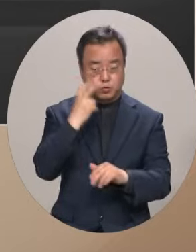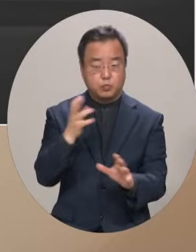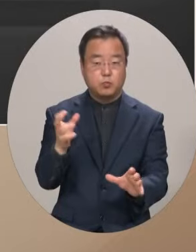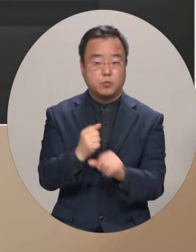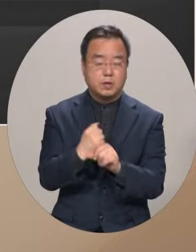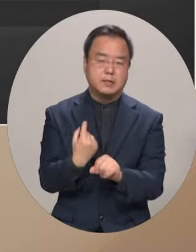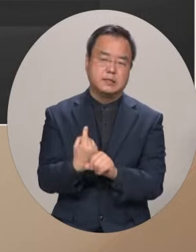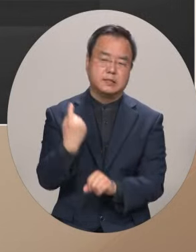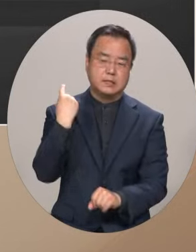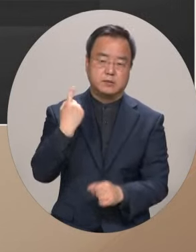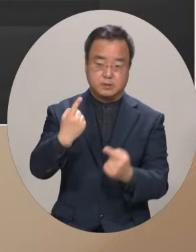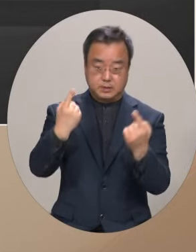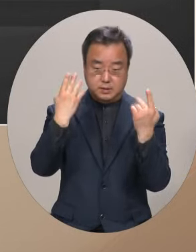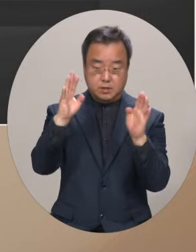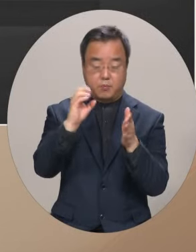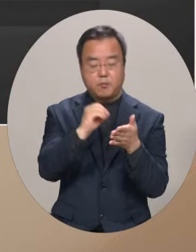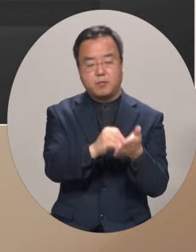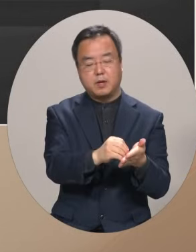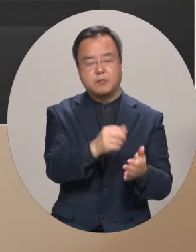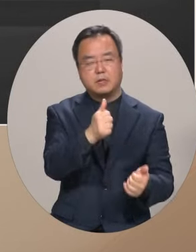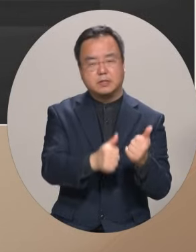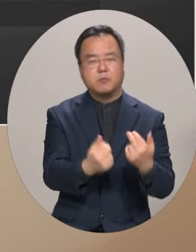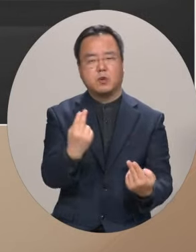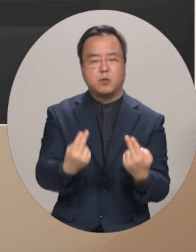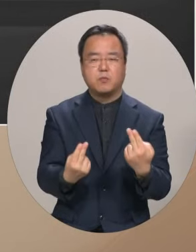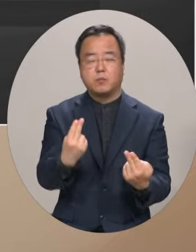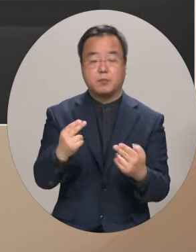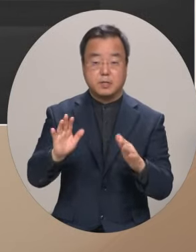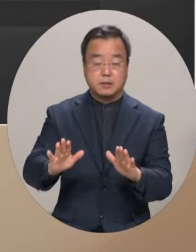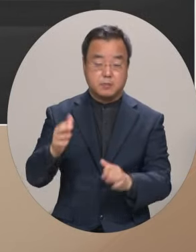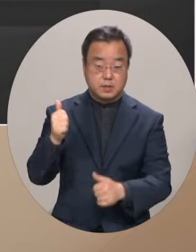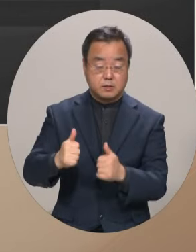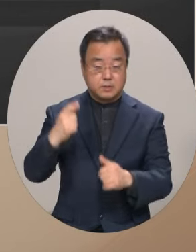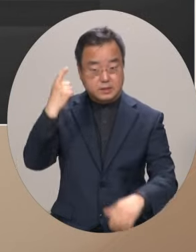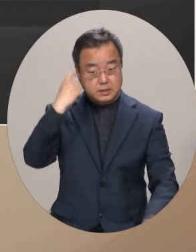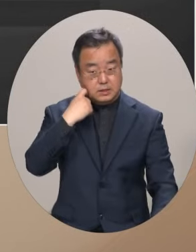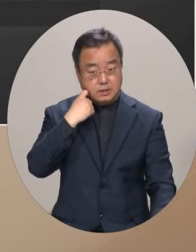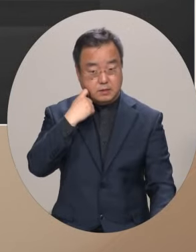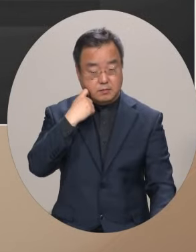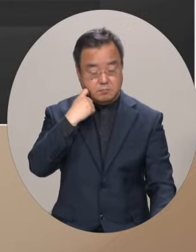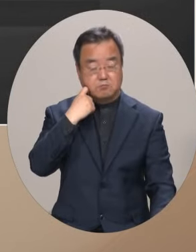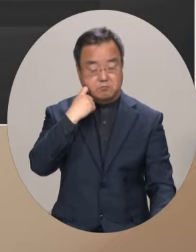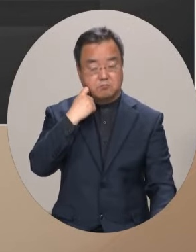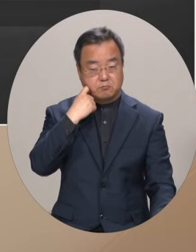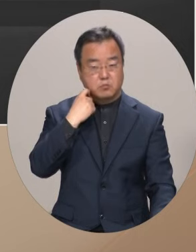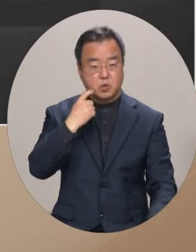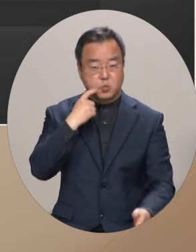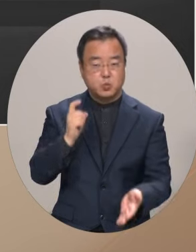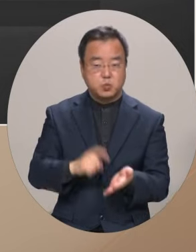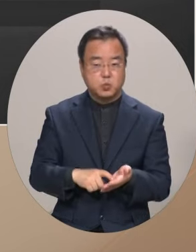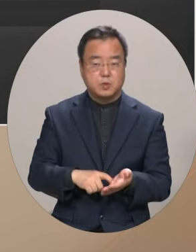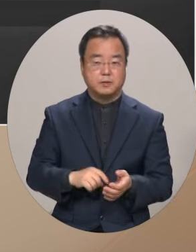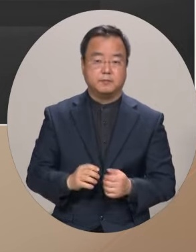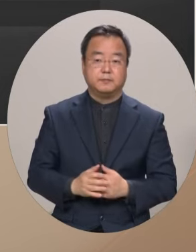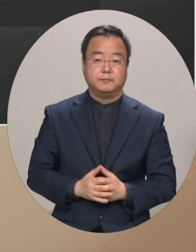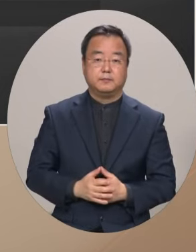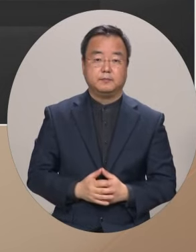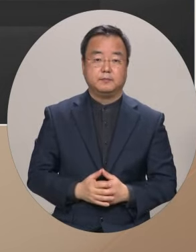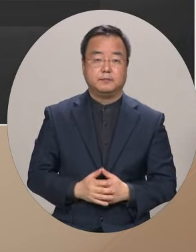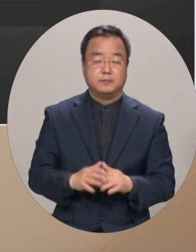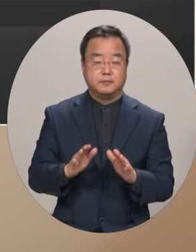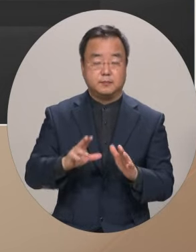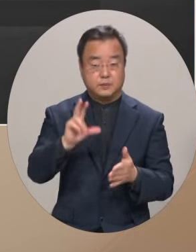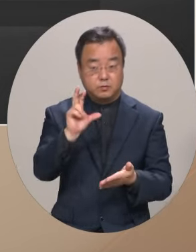수능에 비해서 수험생들의 체감 난도는 다소 낮지 않았을까 추정을 합니다 물론 어 수능